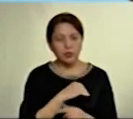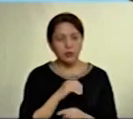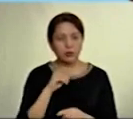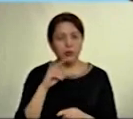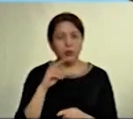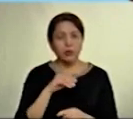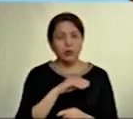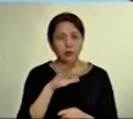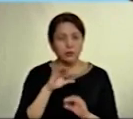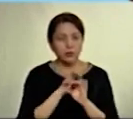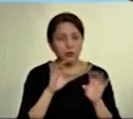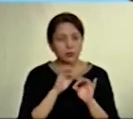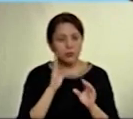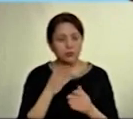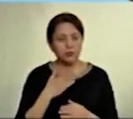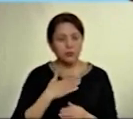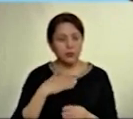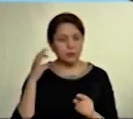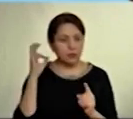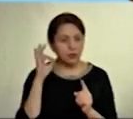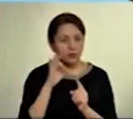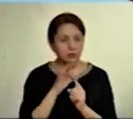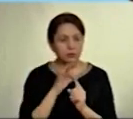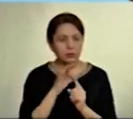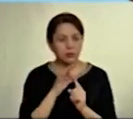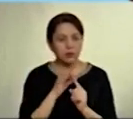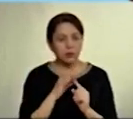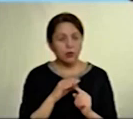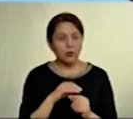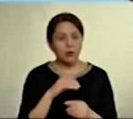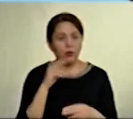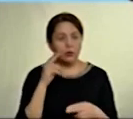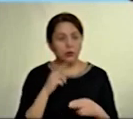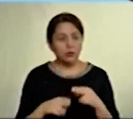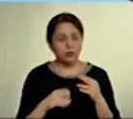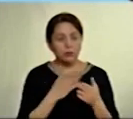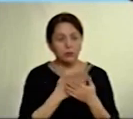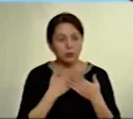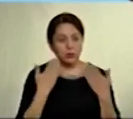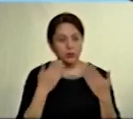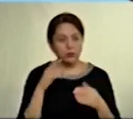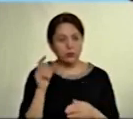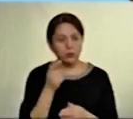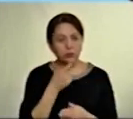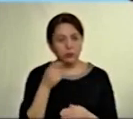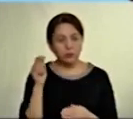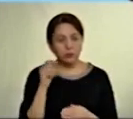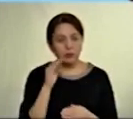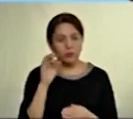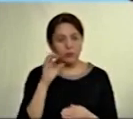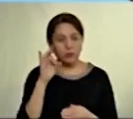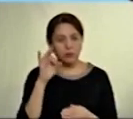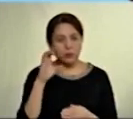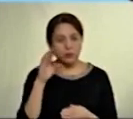o'tadi. Ya'ni bizning maqsadimiz, ya'ni yakunlanmay qolgan urush, ya'ni